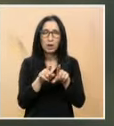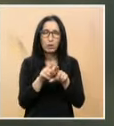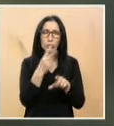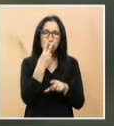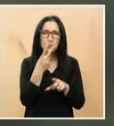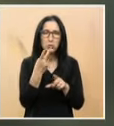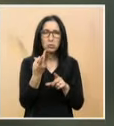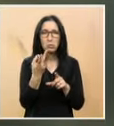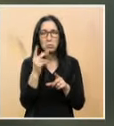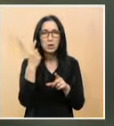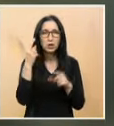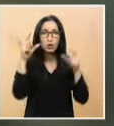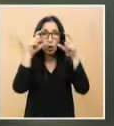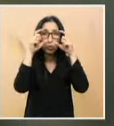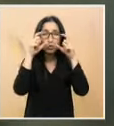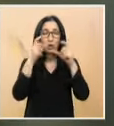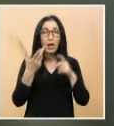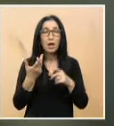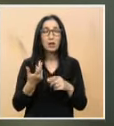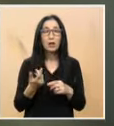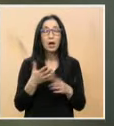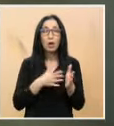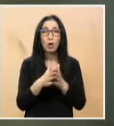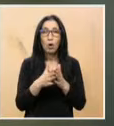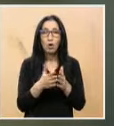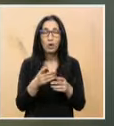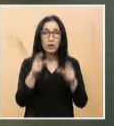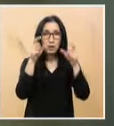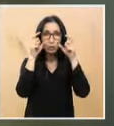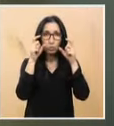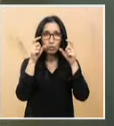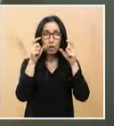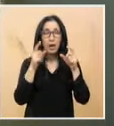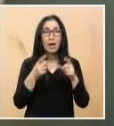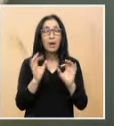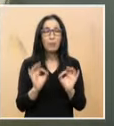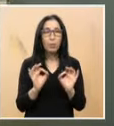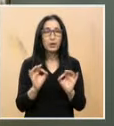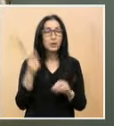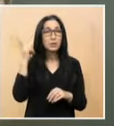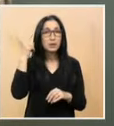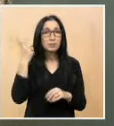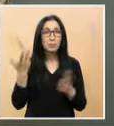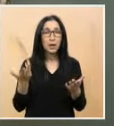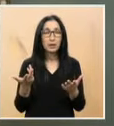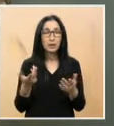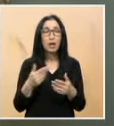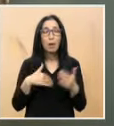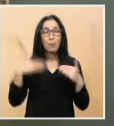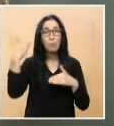като очила. И в древния свят и в съвременния свят хората с очила по принцип се смятат за